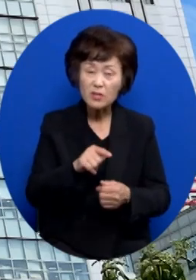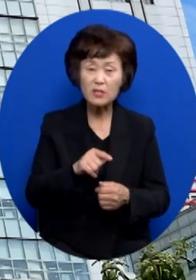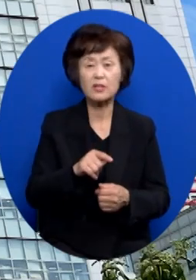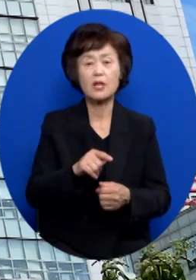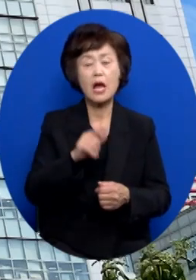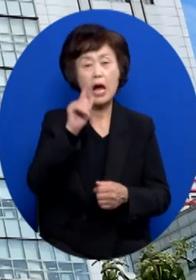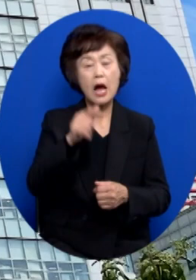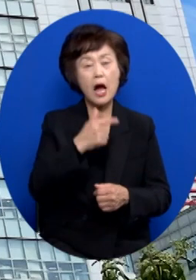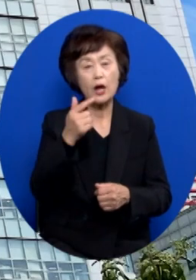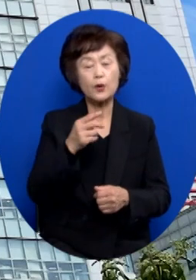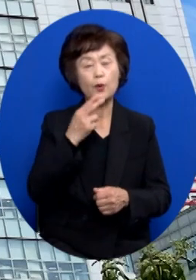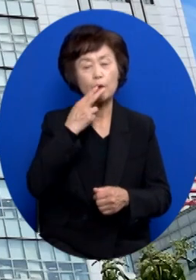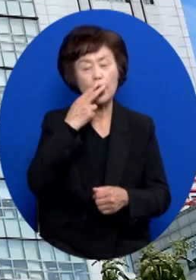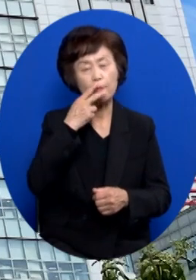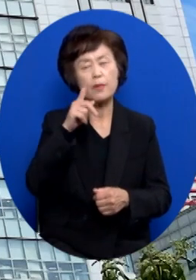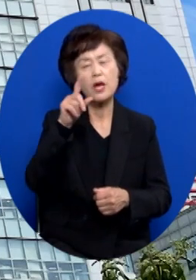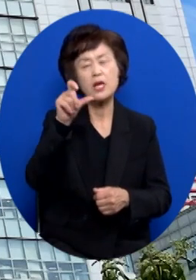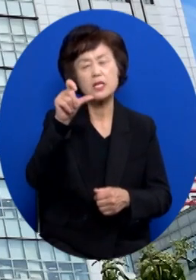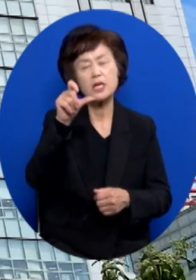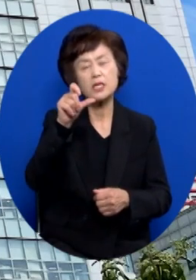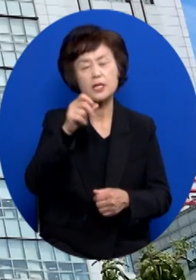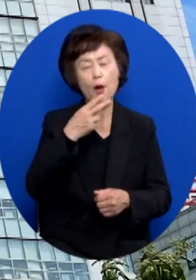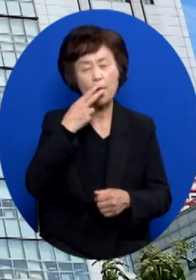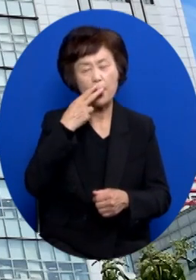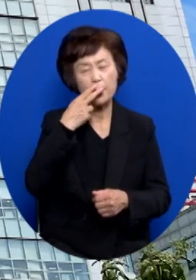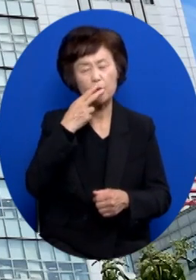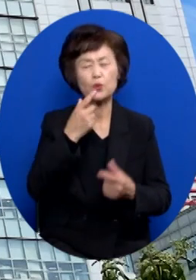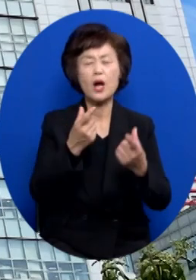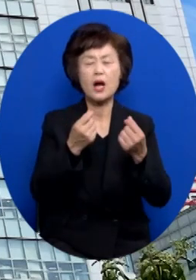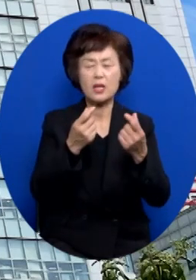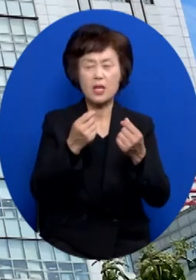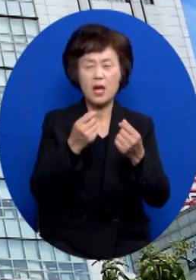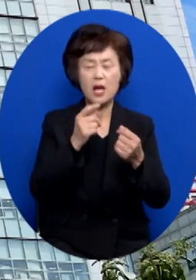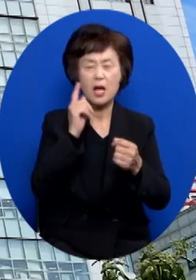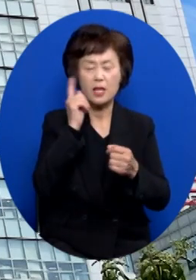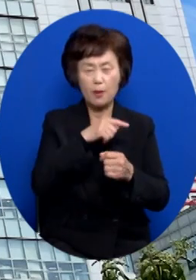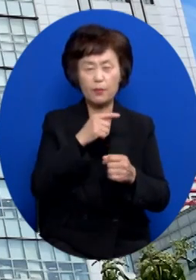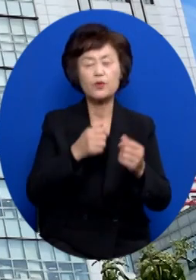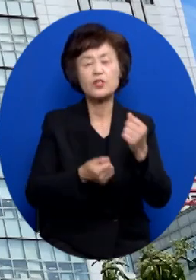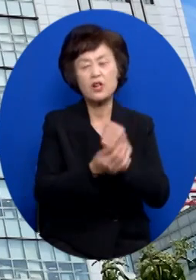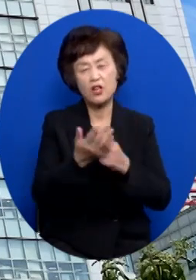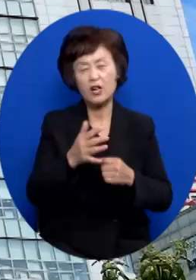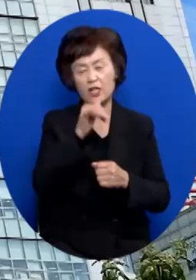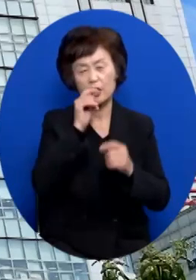담배 15개비를 피우는 것과 같은 악영향을 미칠 수 있다고 우려했습니다.